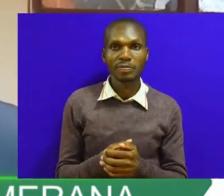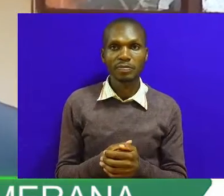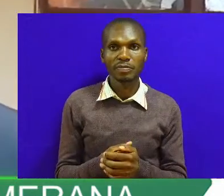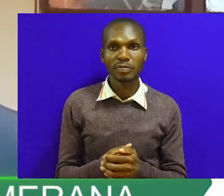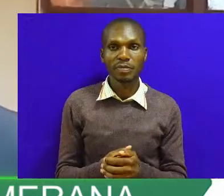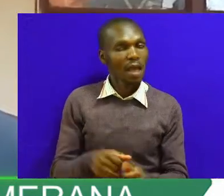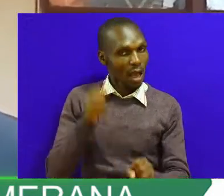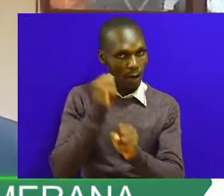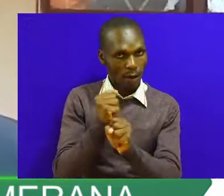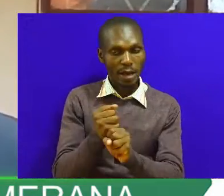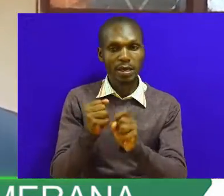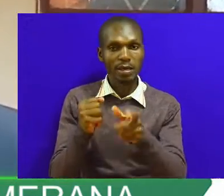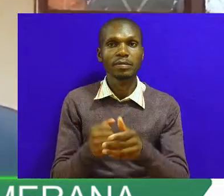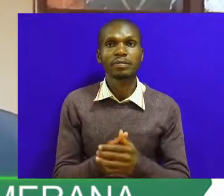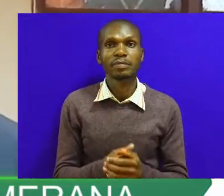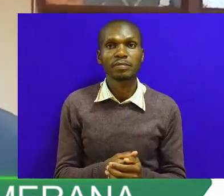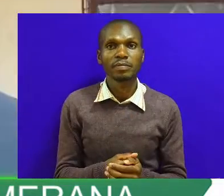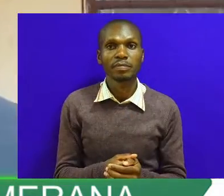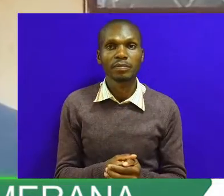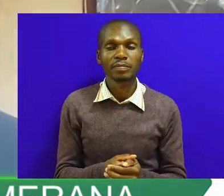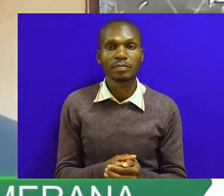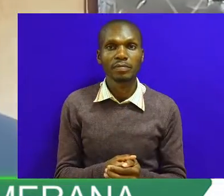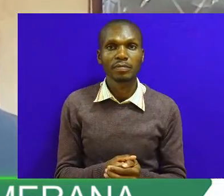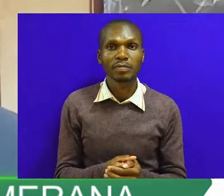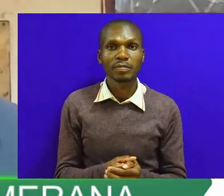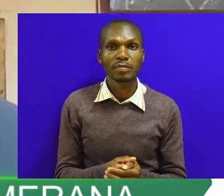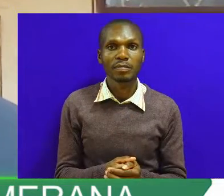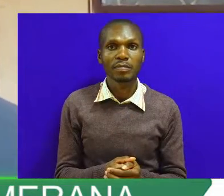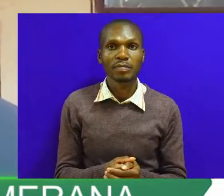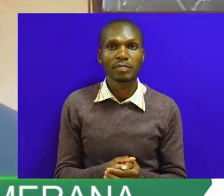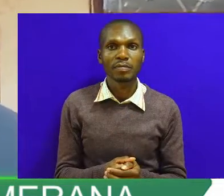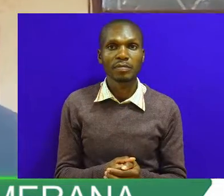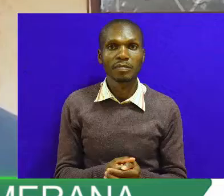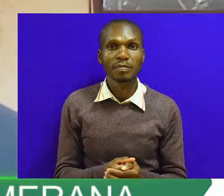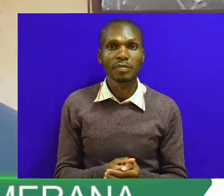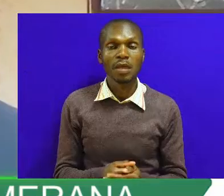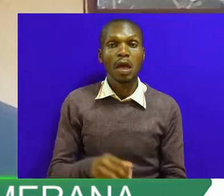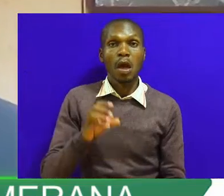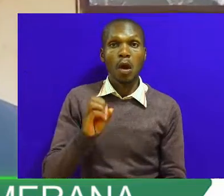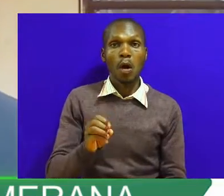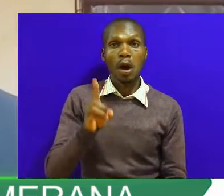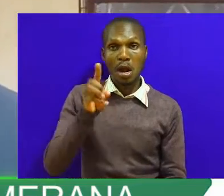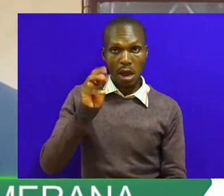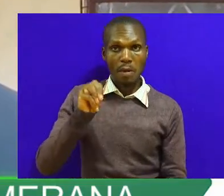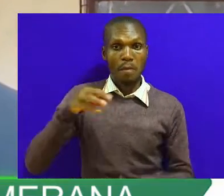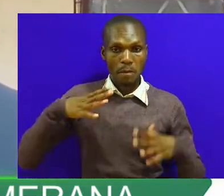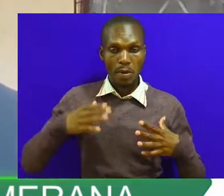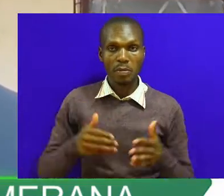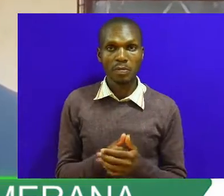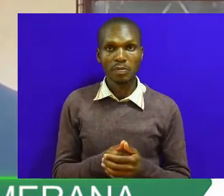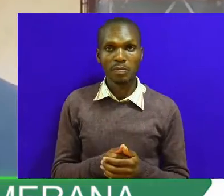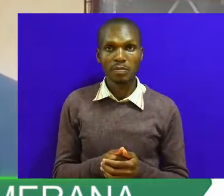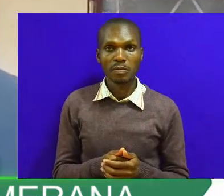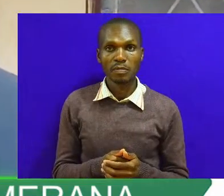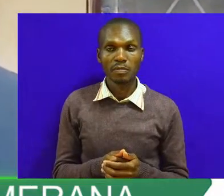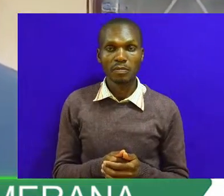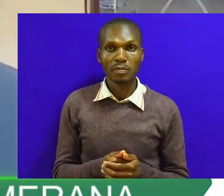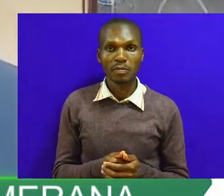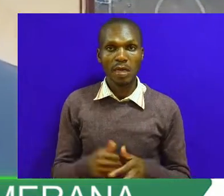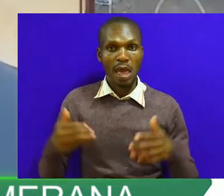bakorere gasi kena chire bunge abantu ba ODM ndubwate burayi